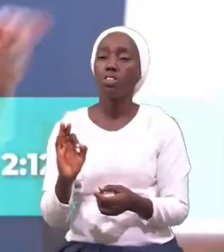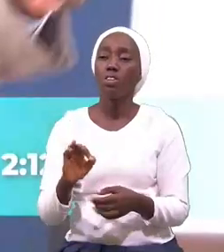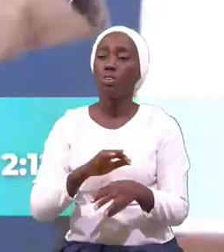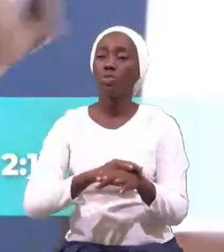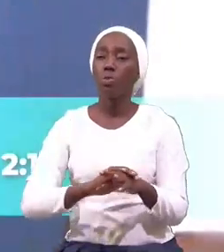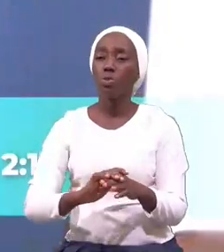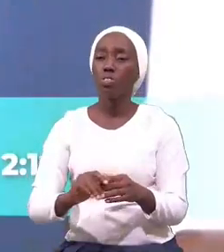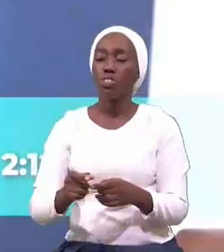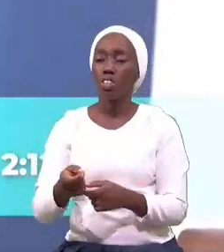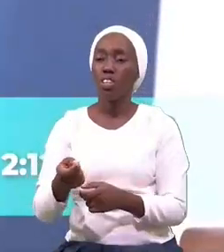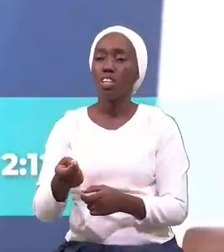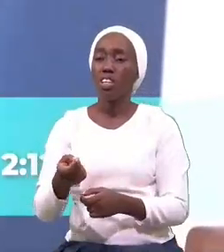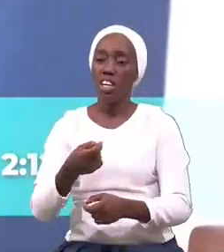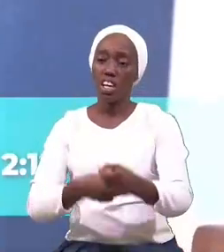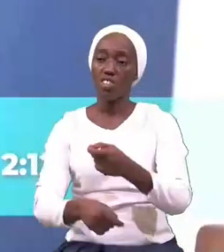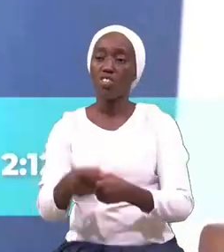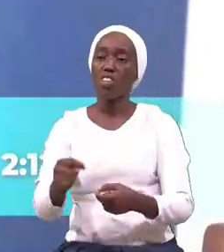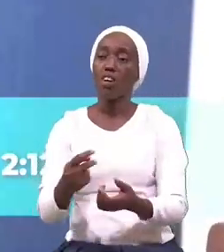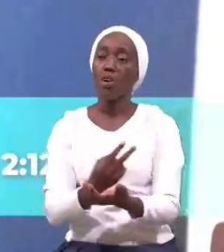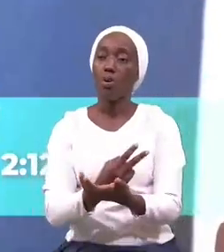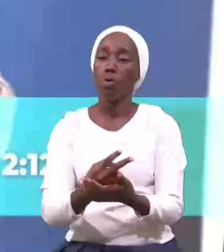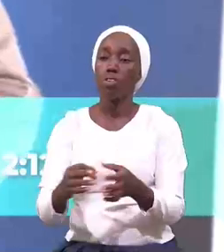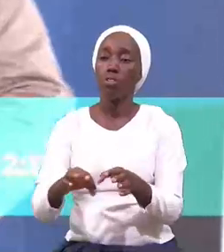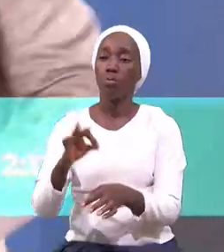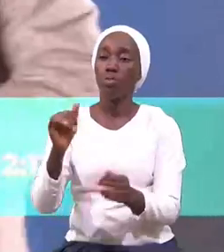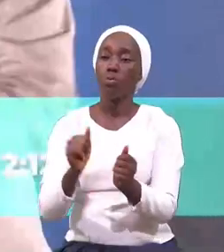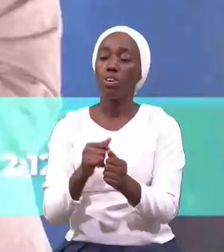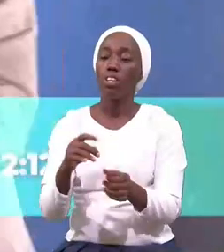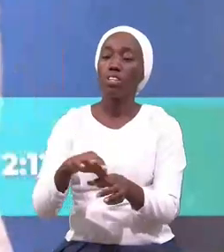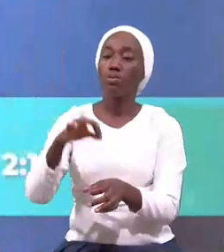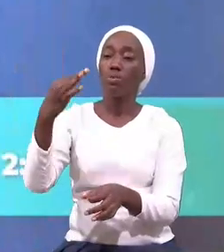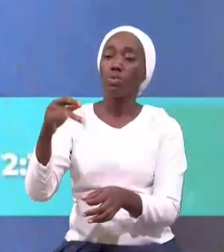n'échangez pas le Saint-Esprit contre l'esprit du monde.